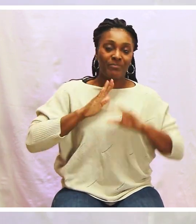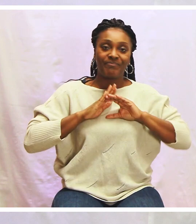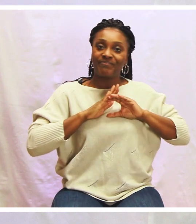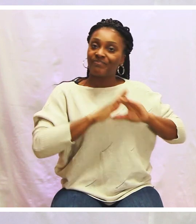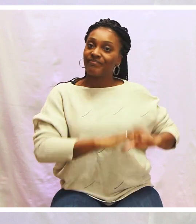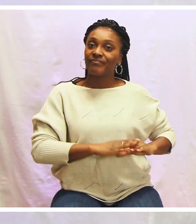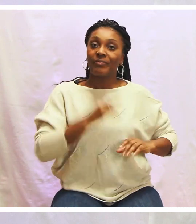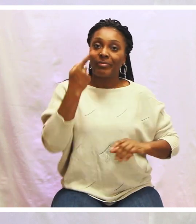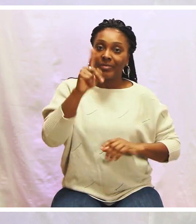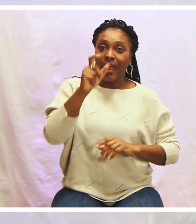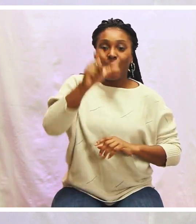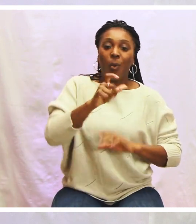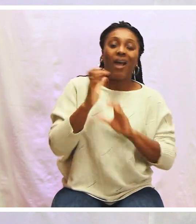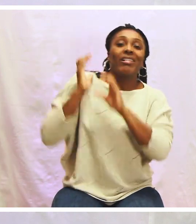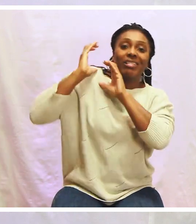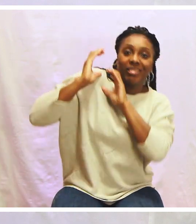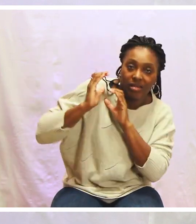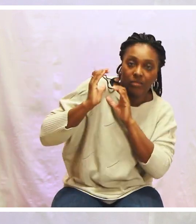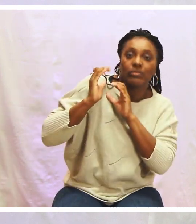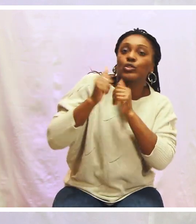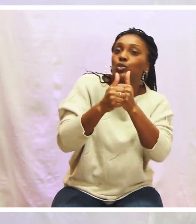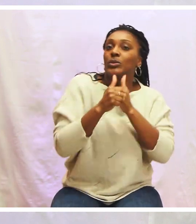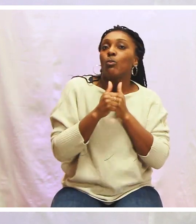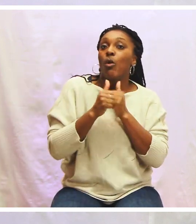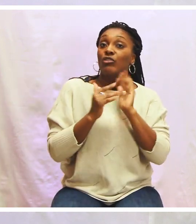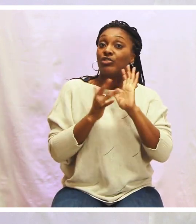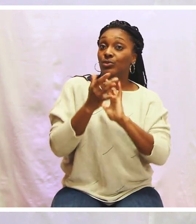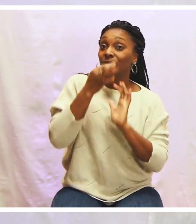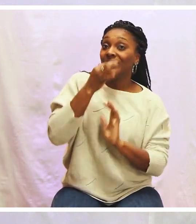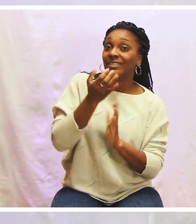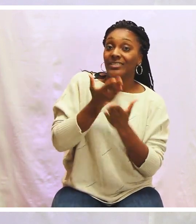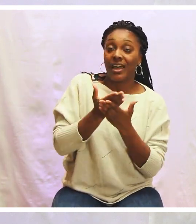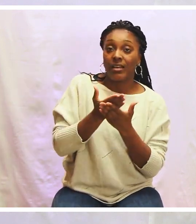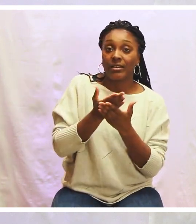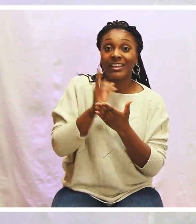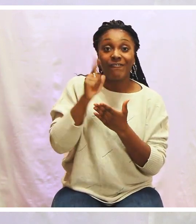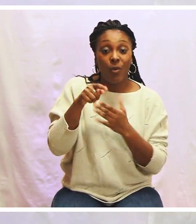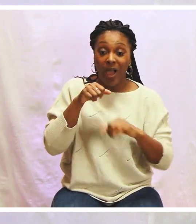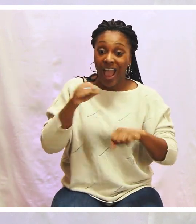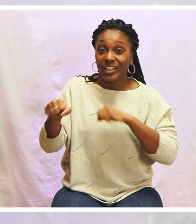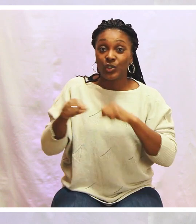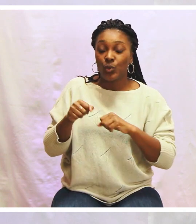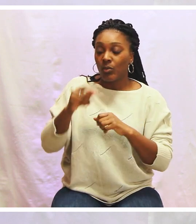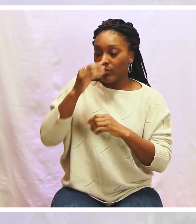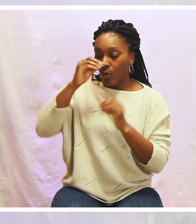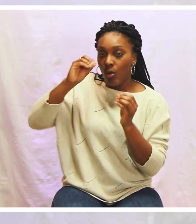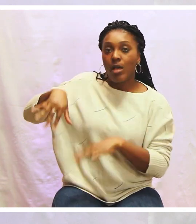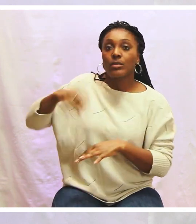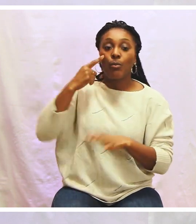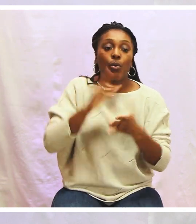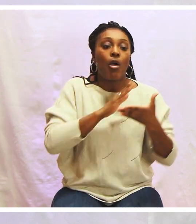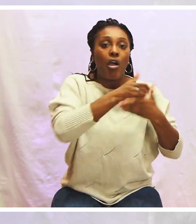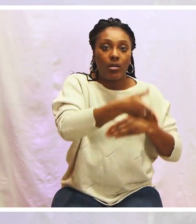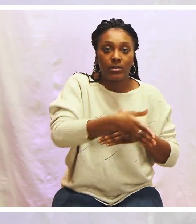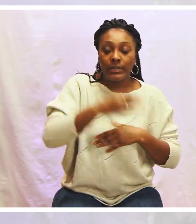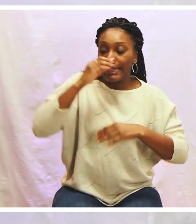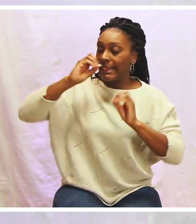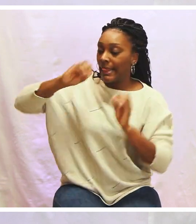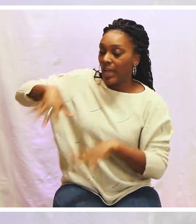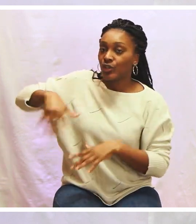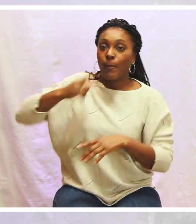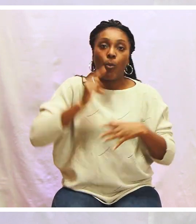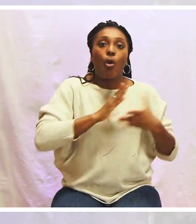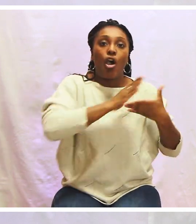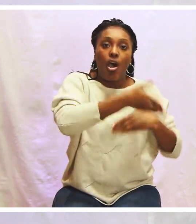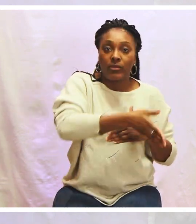eh bien, cette action de renoncer pour pouvoir entrer. Et Dieu aujourd'hui est bien en